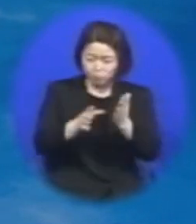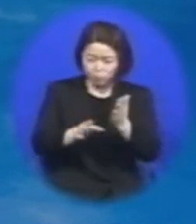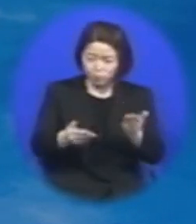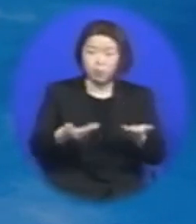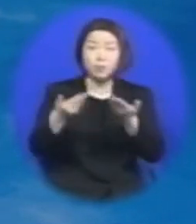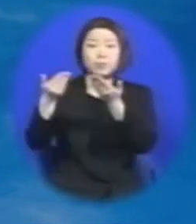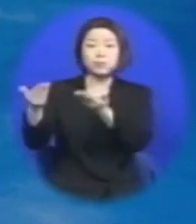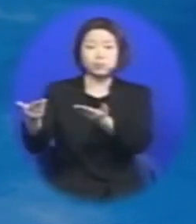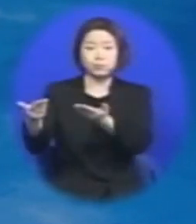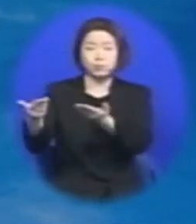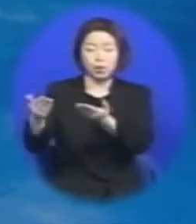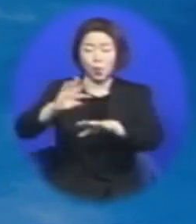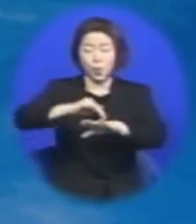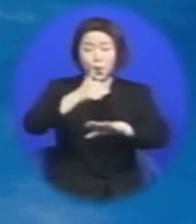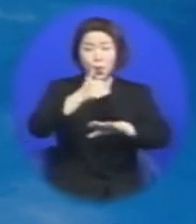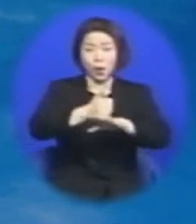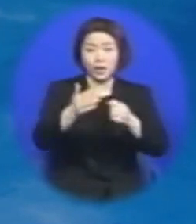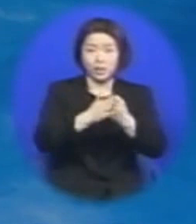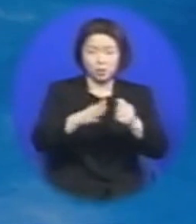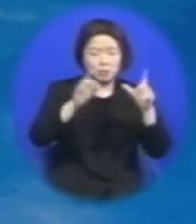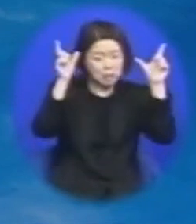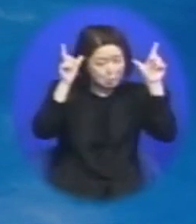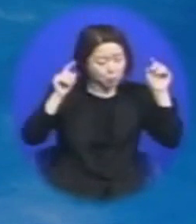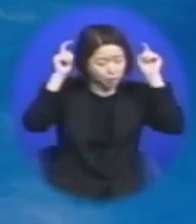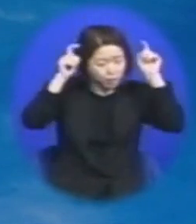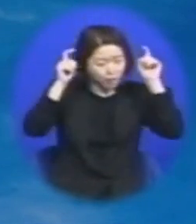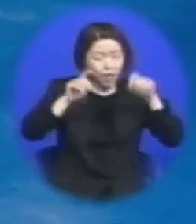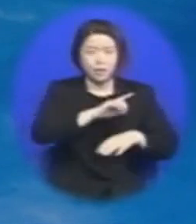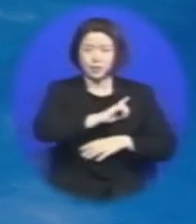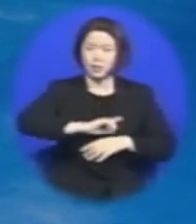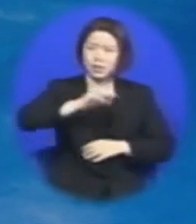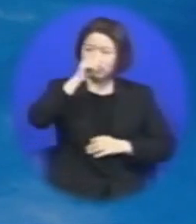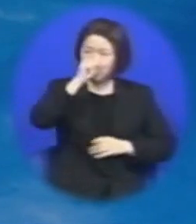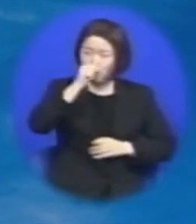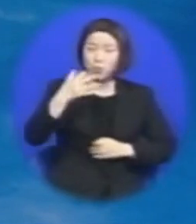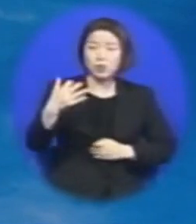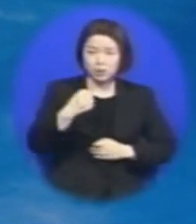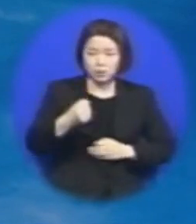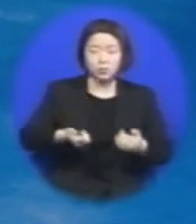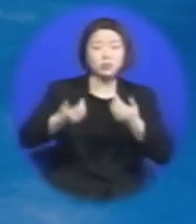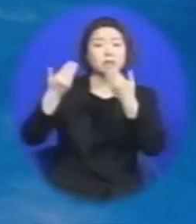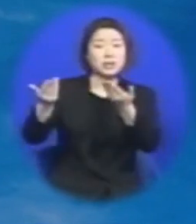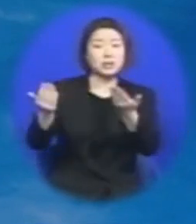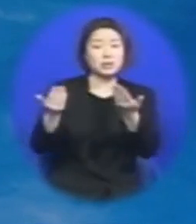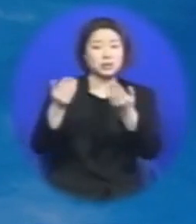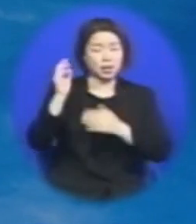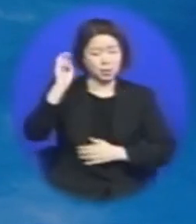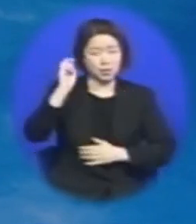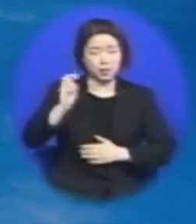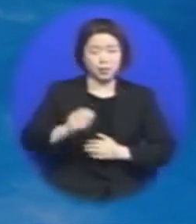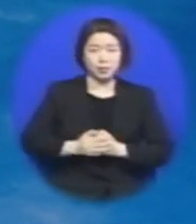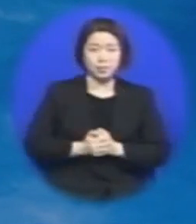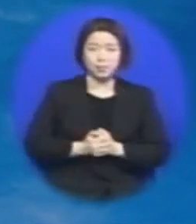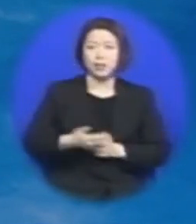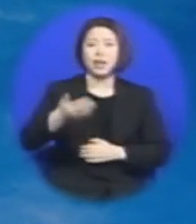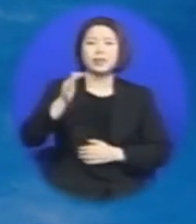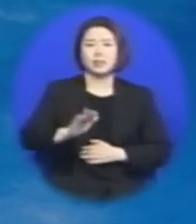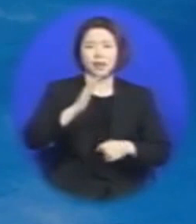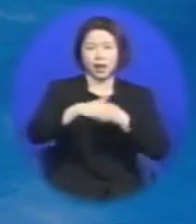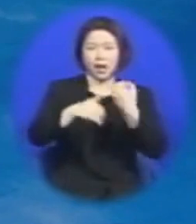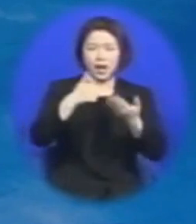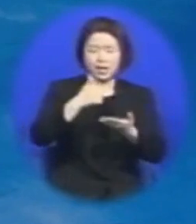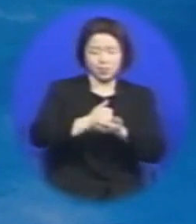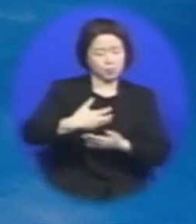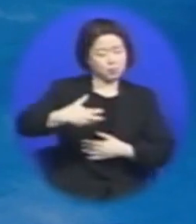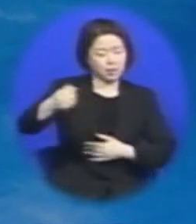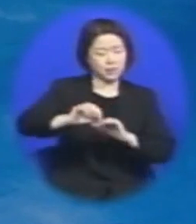바쳤죠 왕이니까 소든 양이든 가장 좋은 것을 바쳤 있지요 근데 하나님이 안 받으신